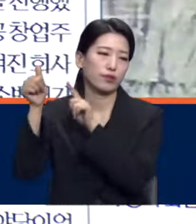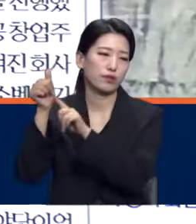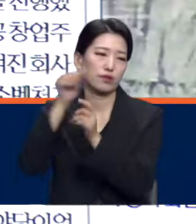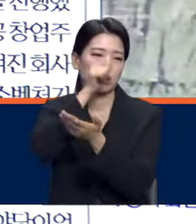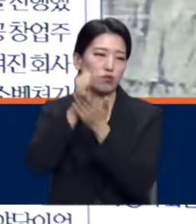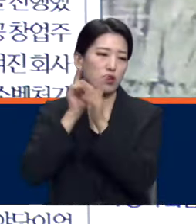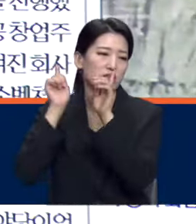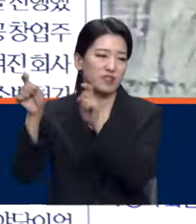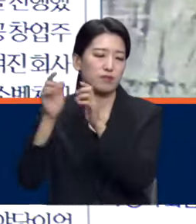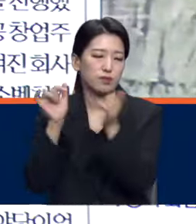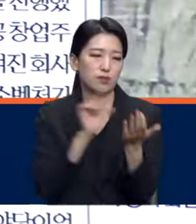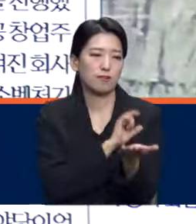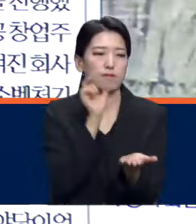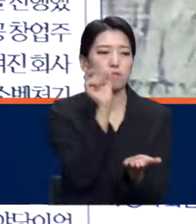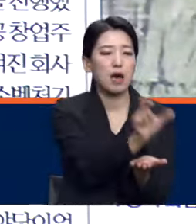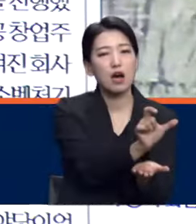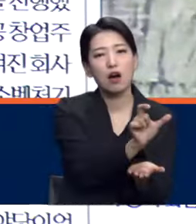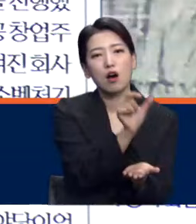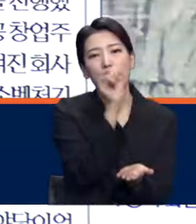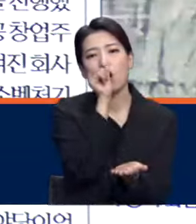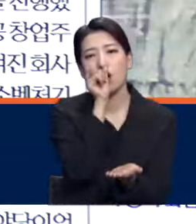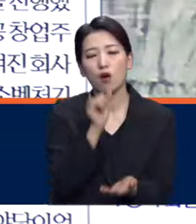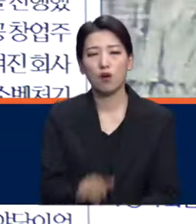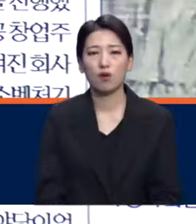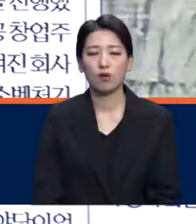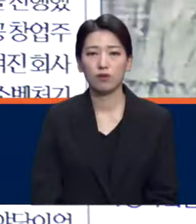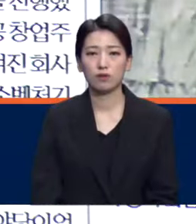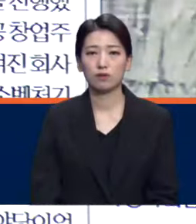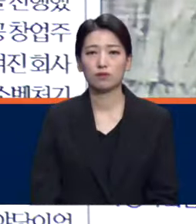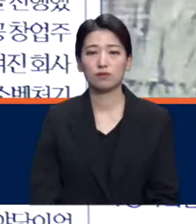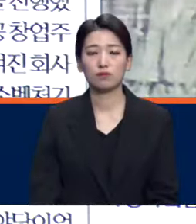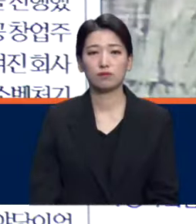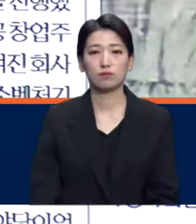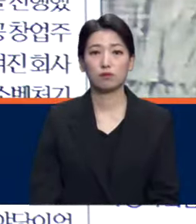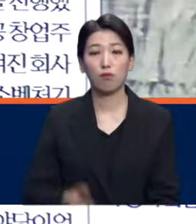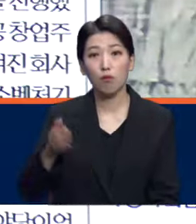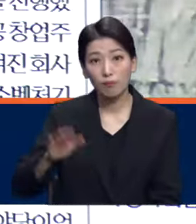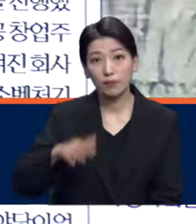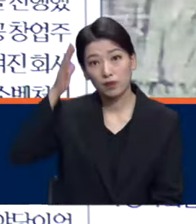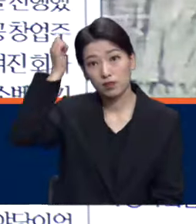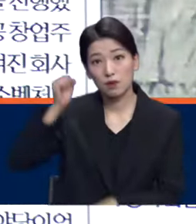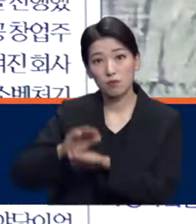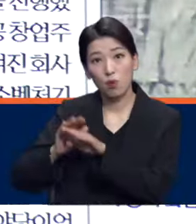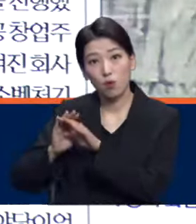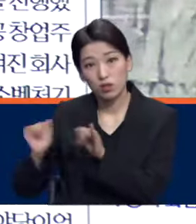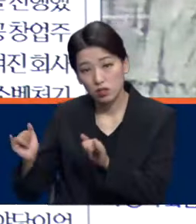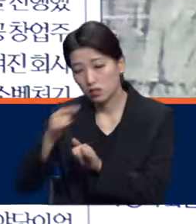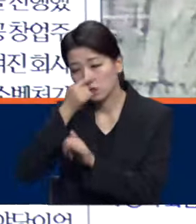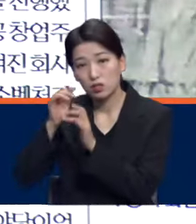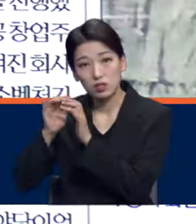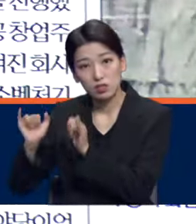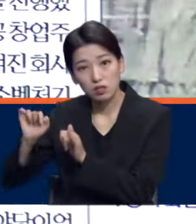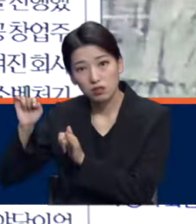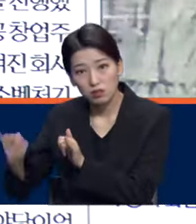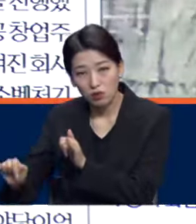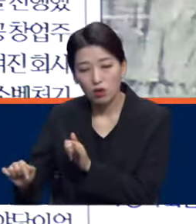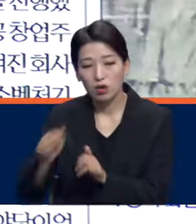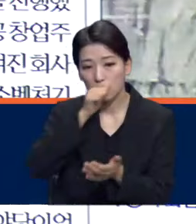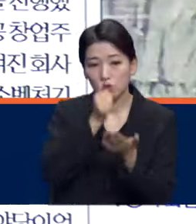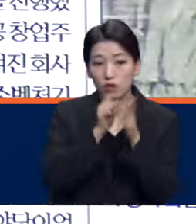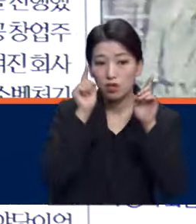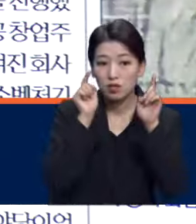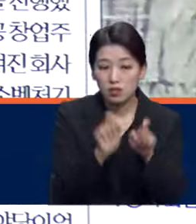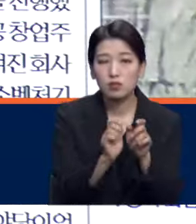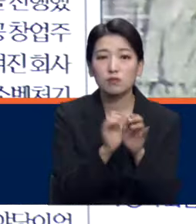거기 이렇게 적혀 있었다라는 얘기인 겁니다. 네. 참고인과 피의자는 완전히 다른 얘기입니다. 피의자로 적시됐다는 게